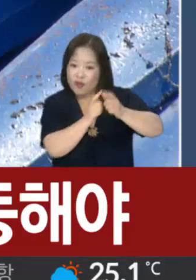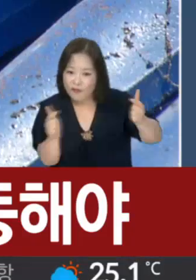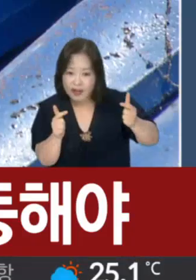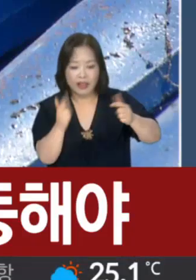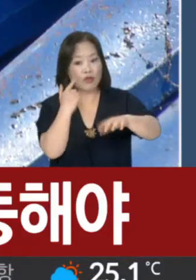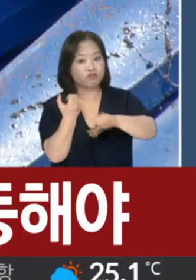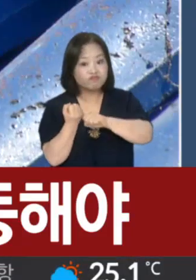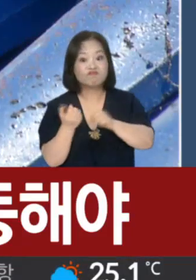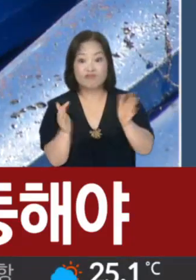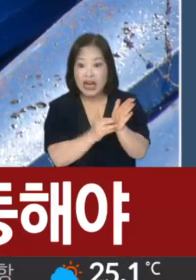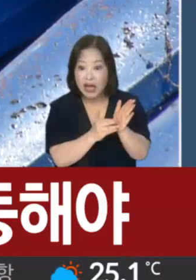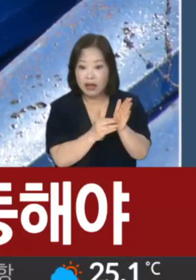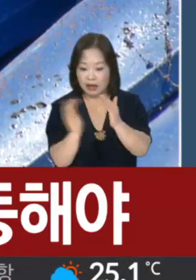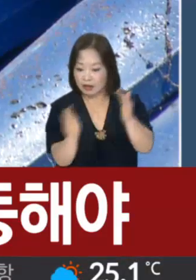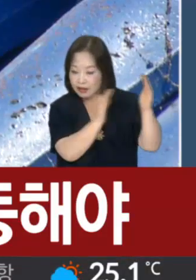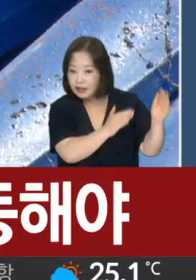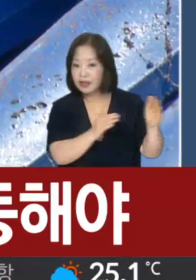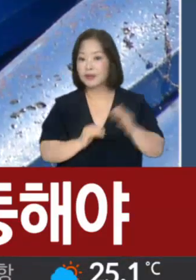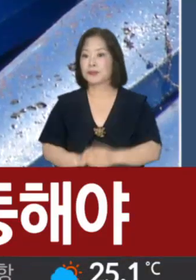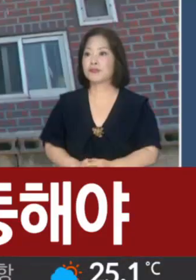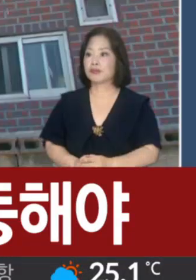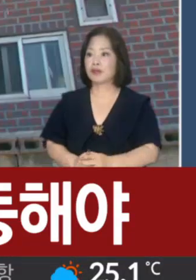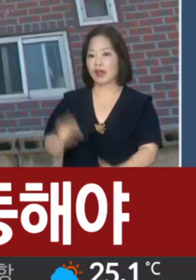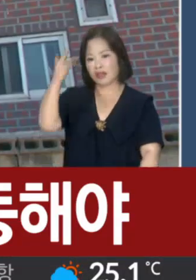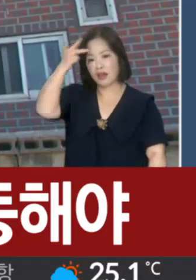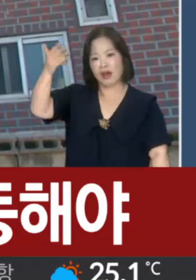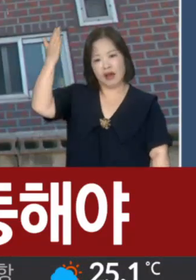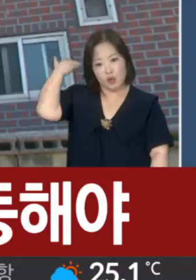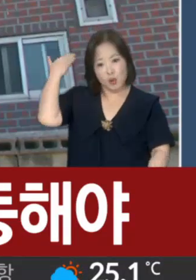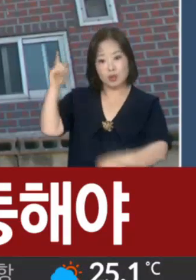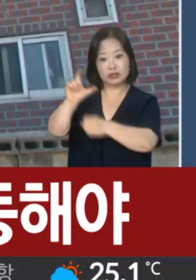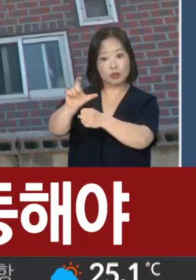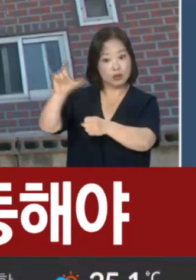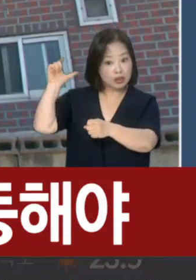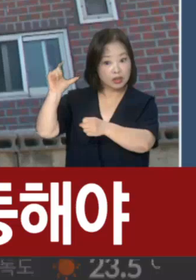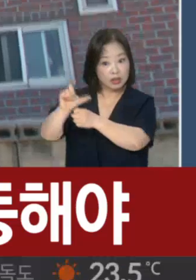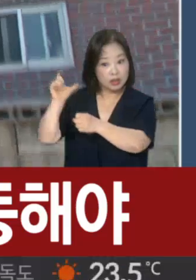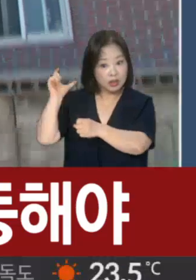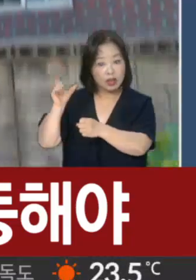있는데요. 조금 다른 얘기지만 과거 한 15년 전에